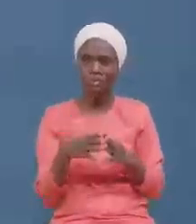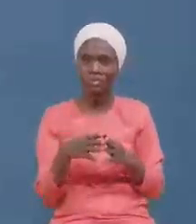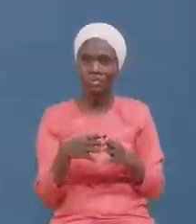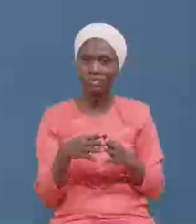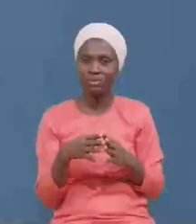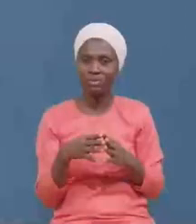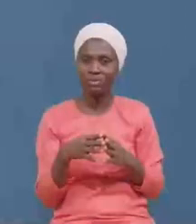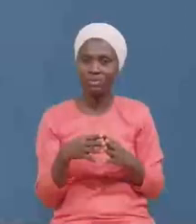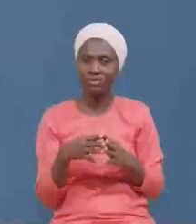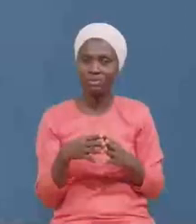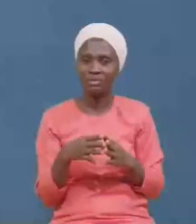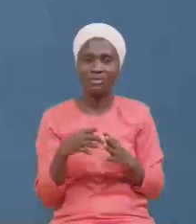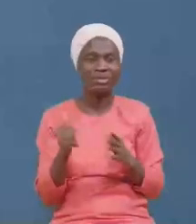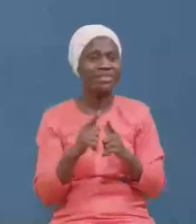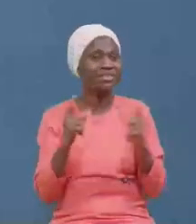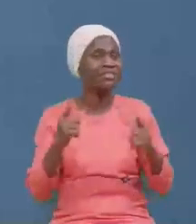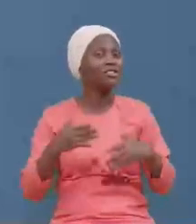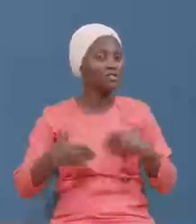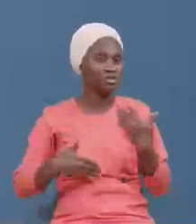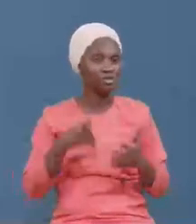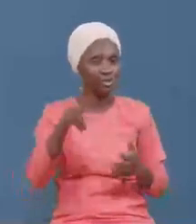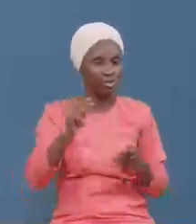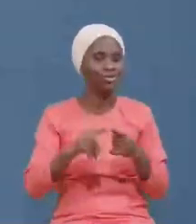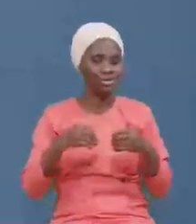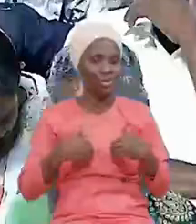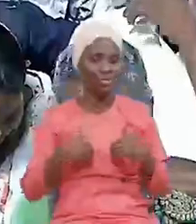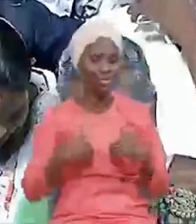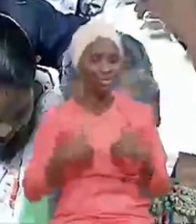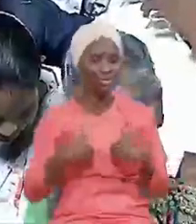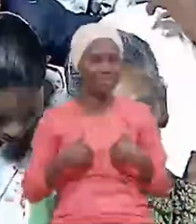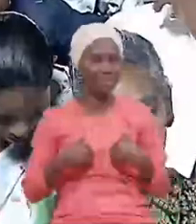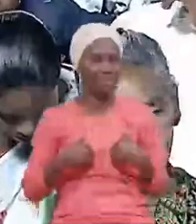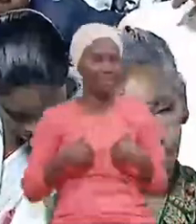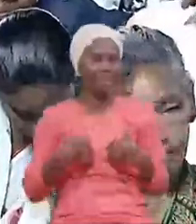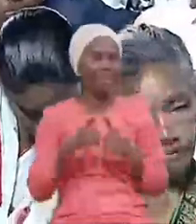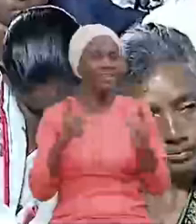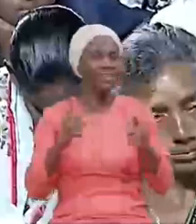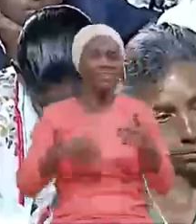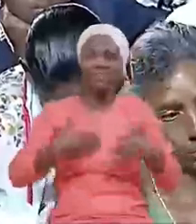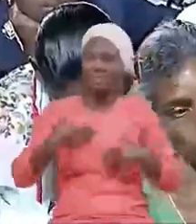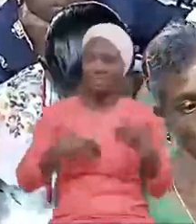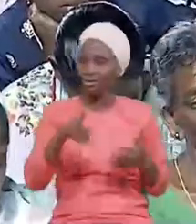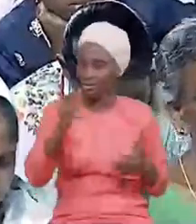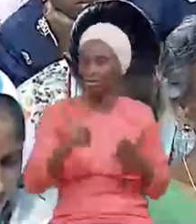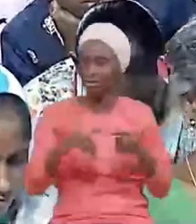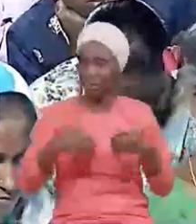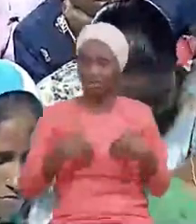Quelle joie vous devez être animé. De quelle joie vous devez être animé. Quel enthousiasme vous devez avoir.